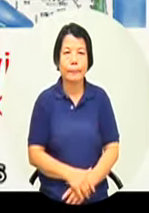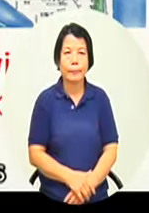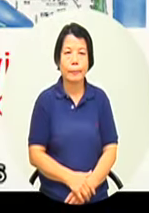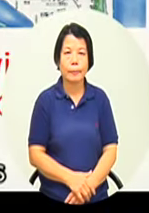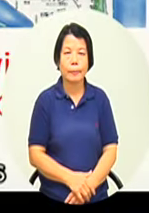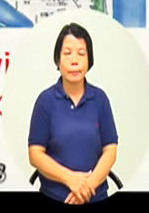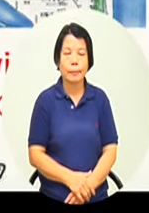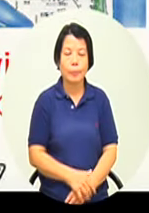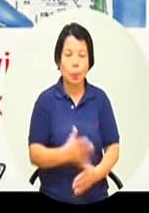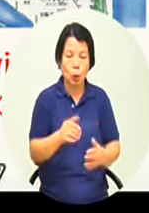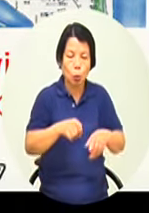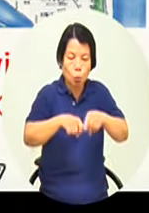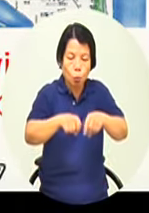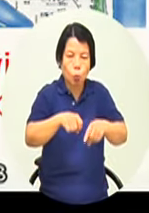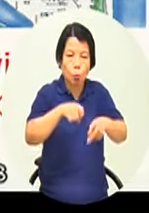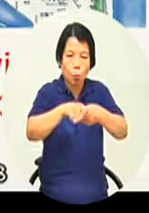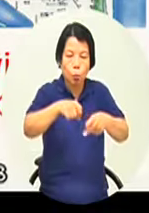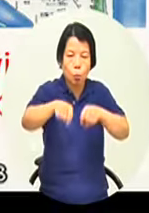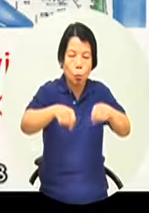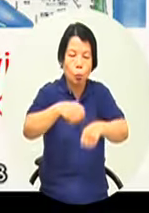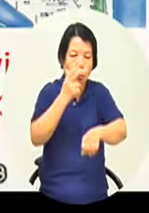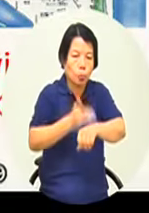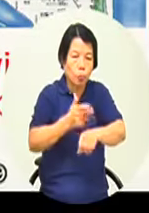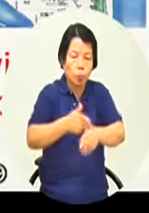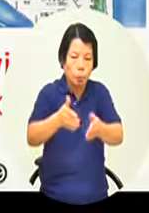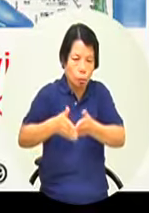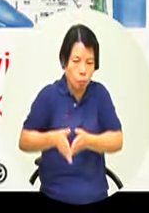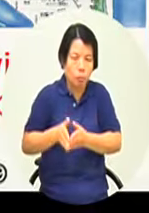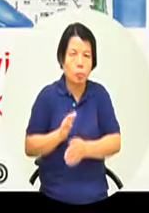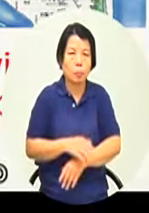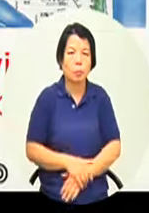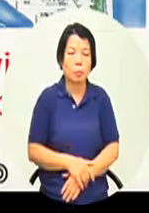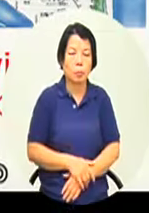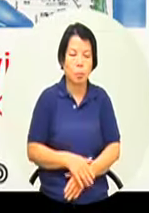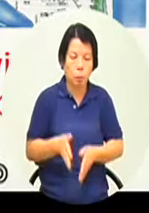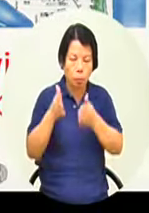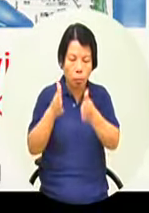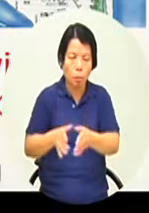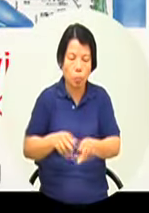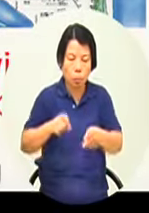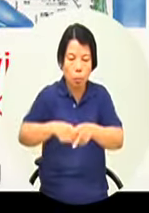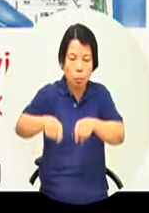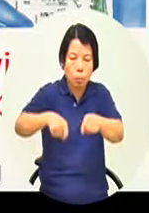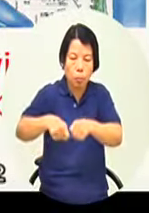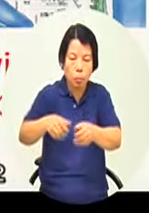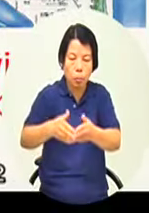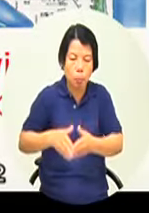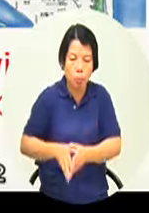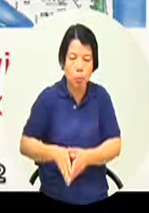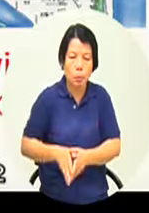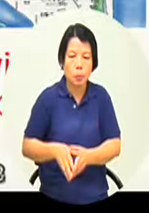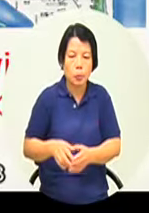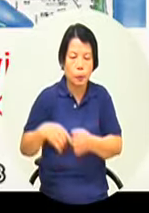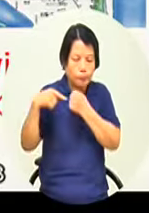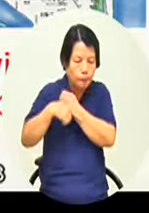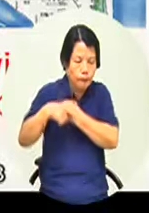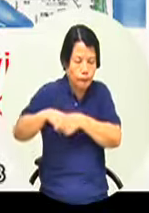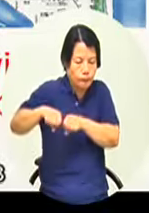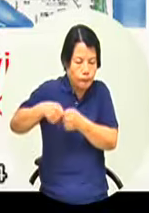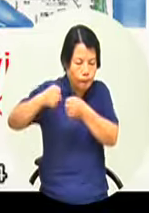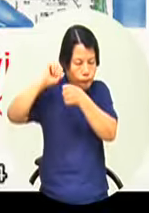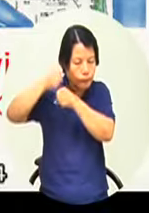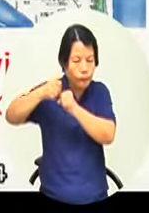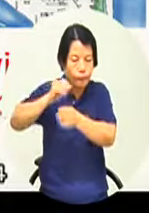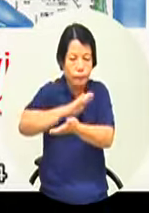如果我们把工程，我觉得工程手段我们要去做。我想站在工程人员的一个角度，我们想办法来解决。那做了以